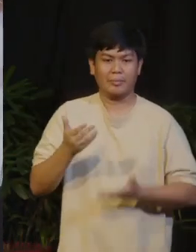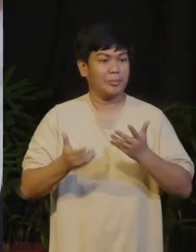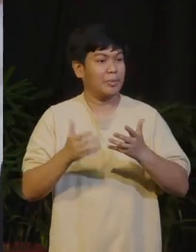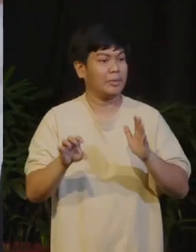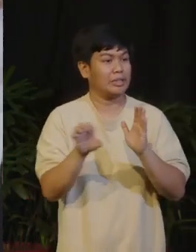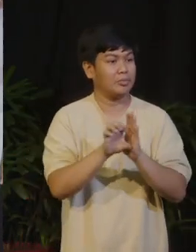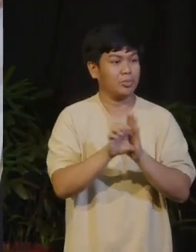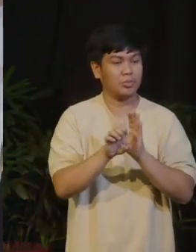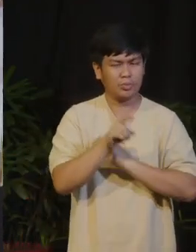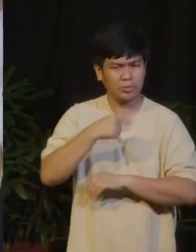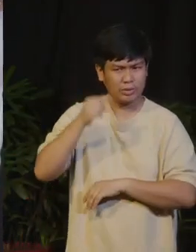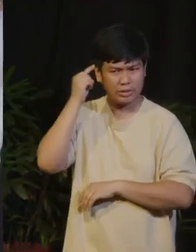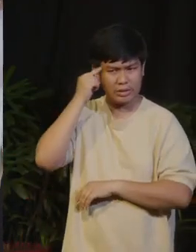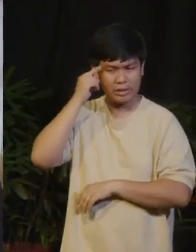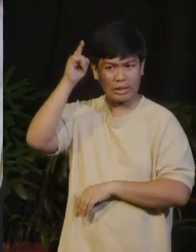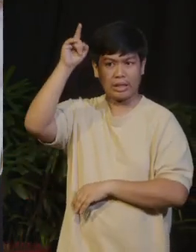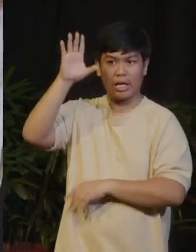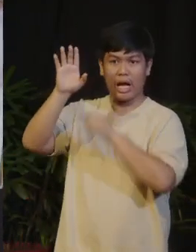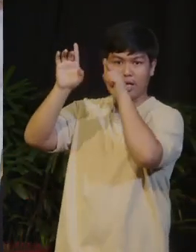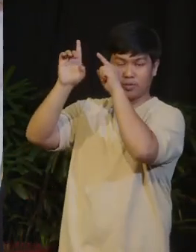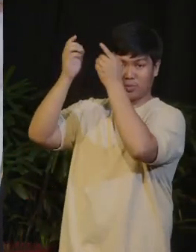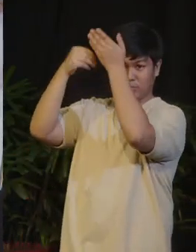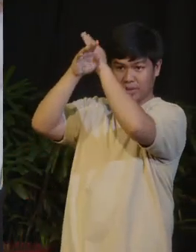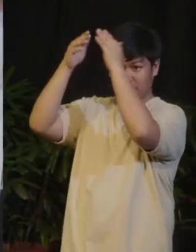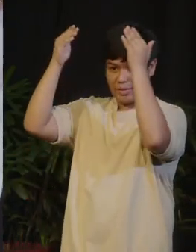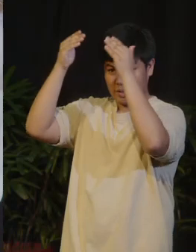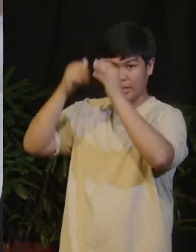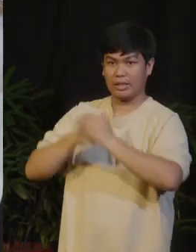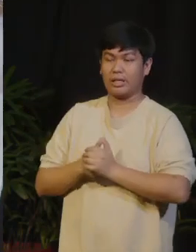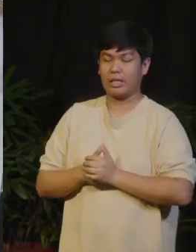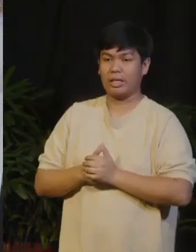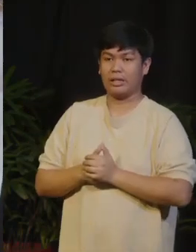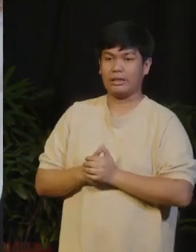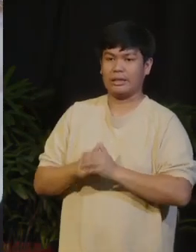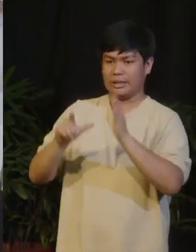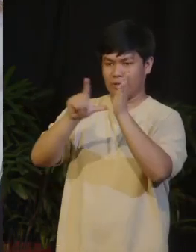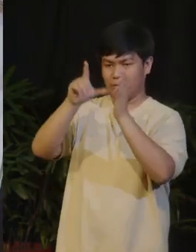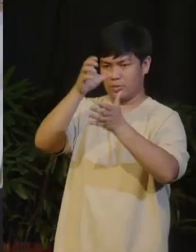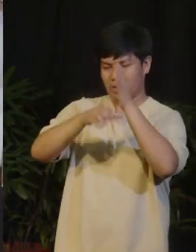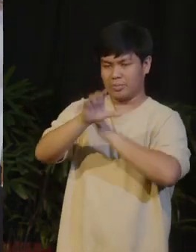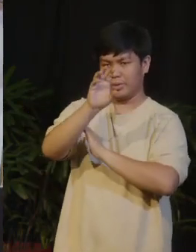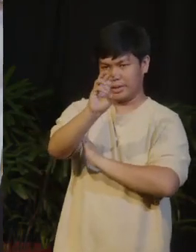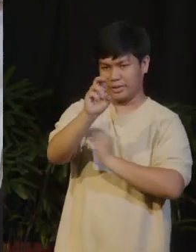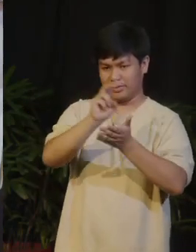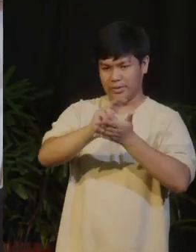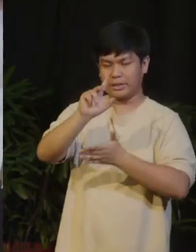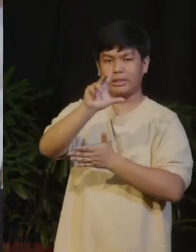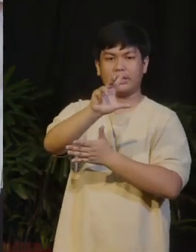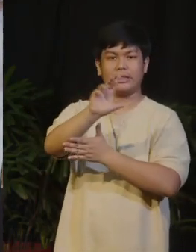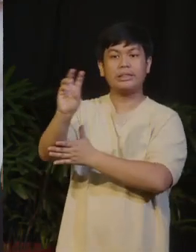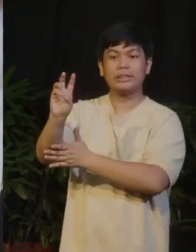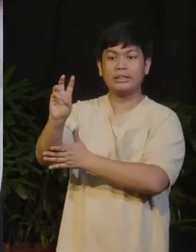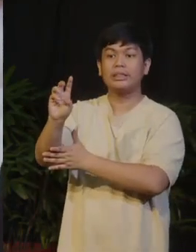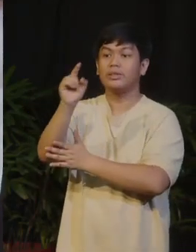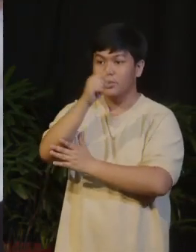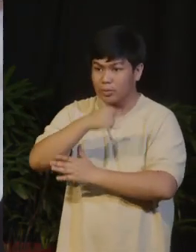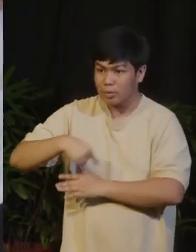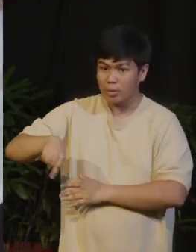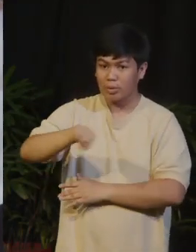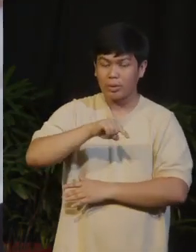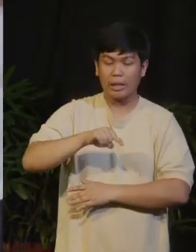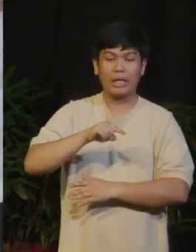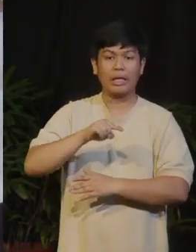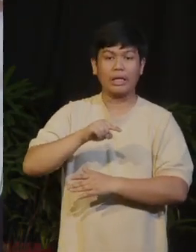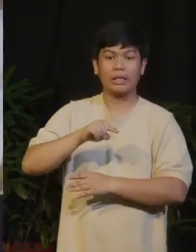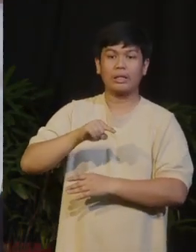ating kaugnayan sa ating Ama na nasa langit, ayon sa Luke 6:36. Dapat yung